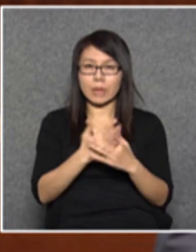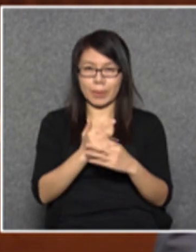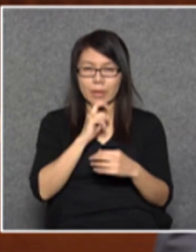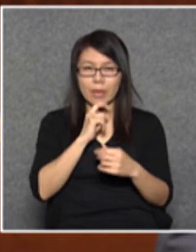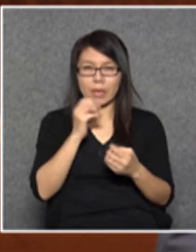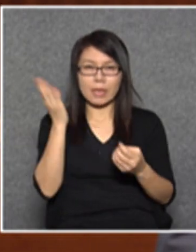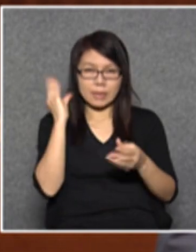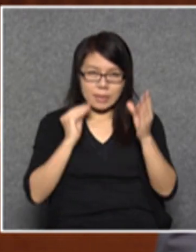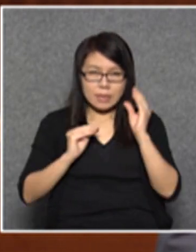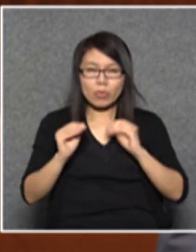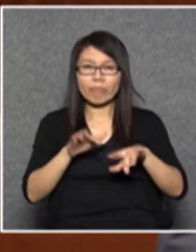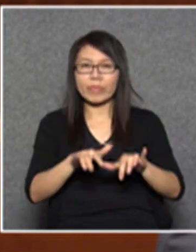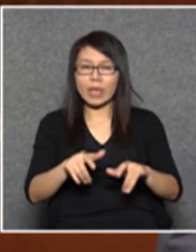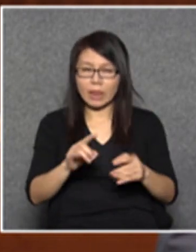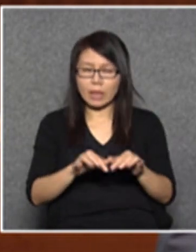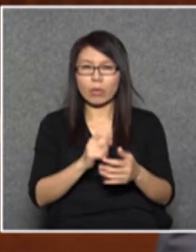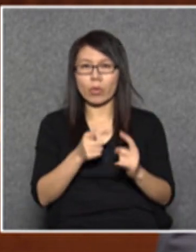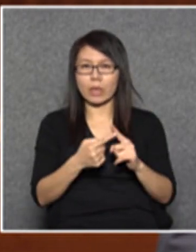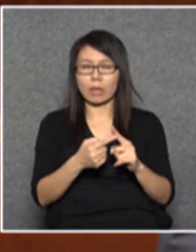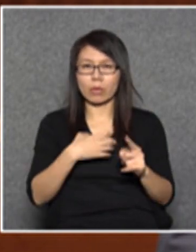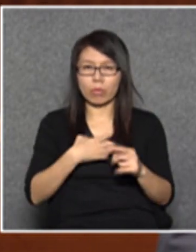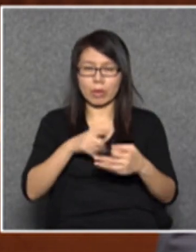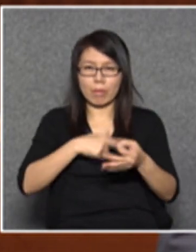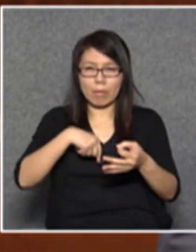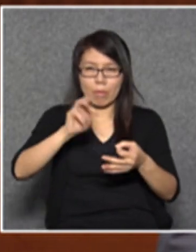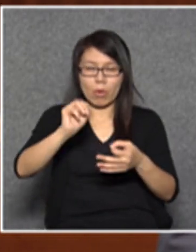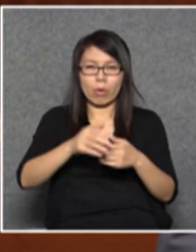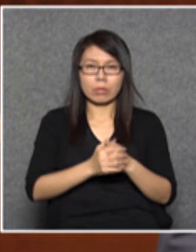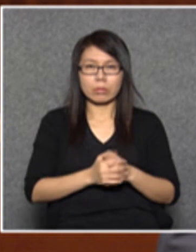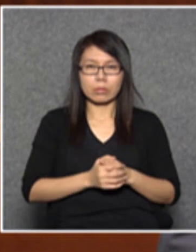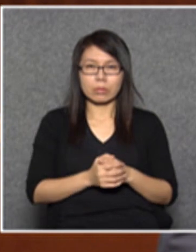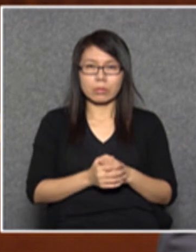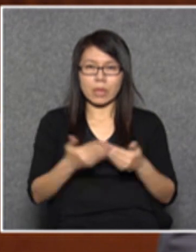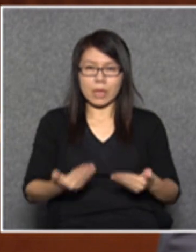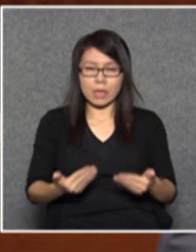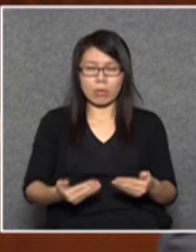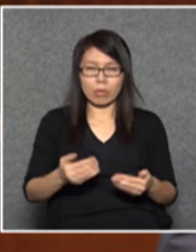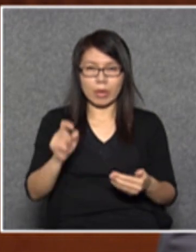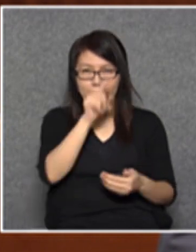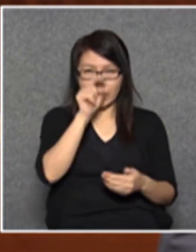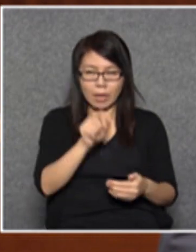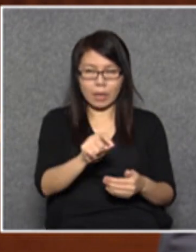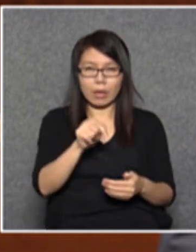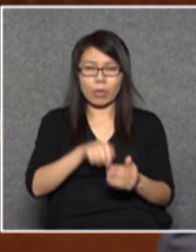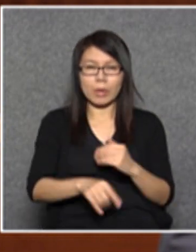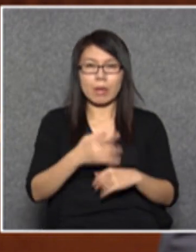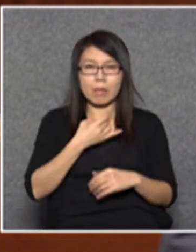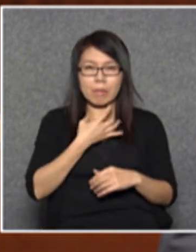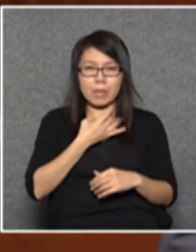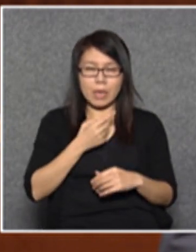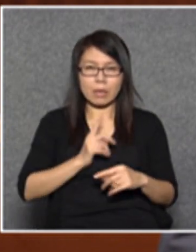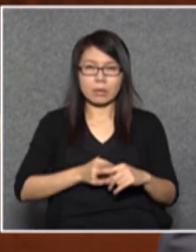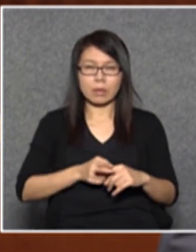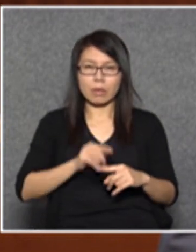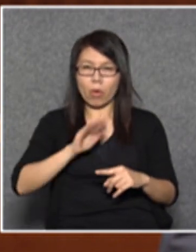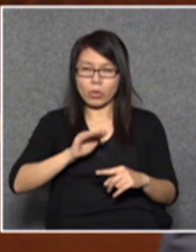及科技界人士，他們認為莫乃光議員呢在這個問題上他未能夠反